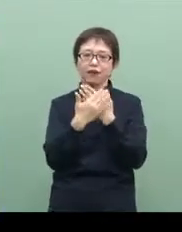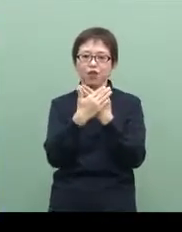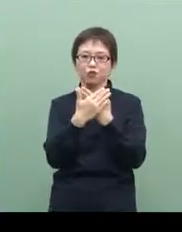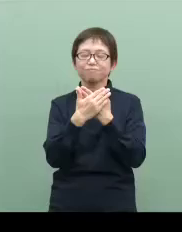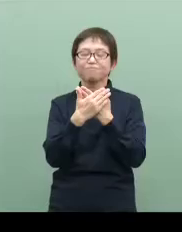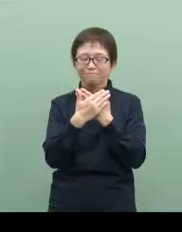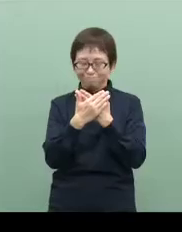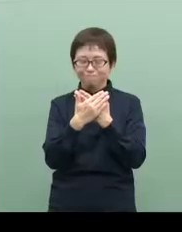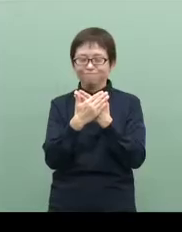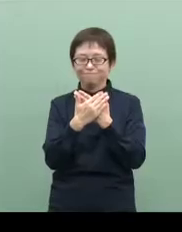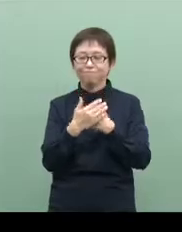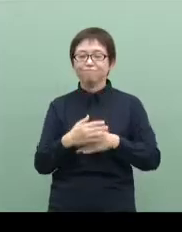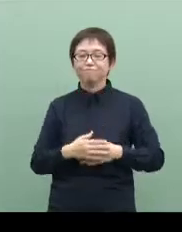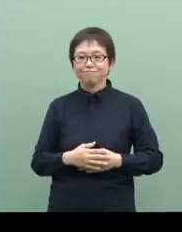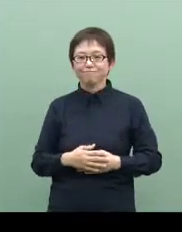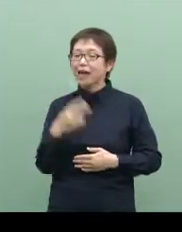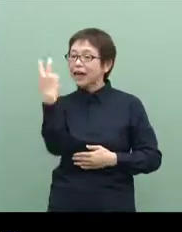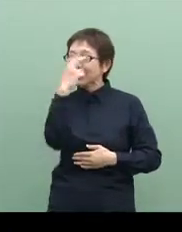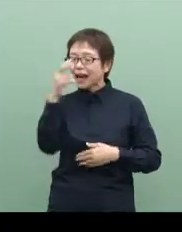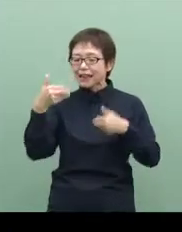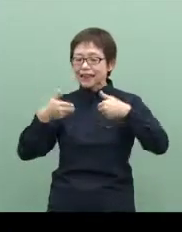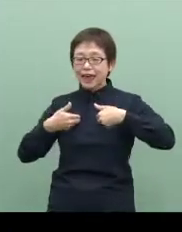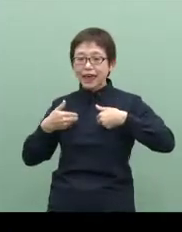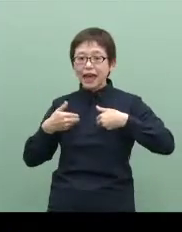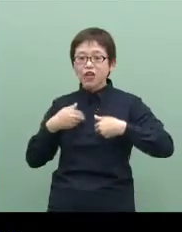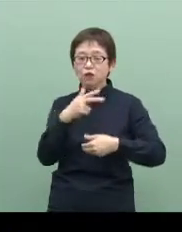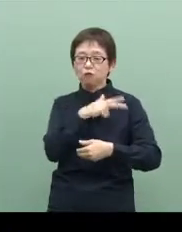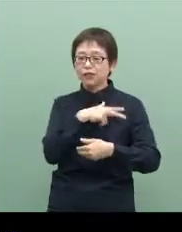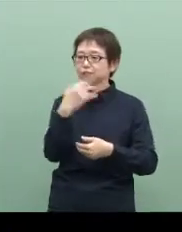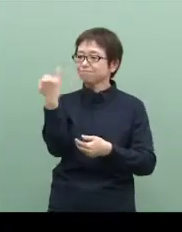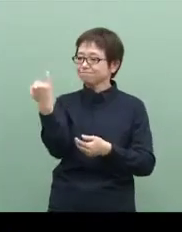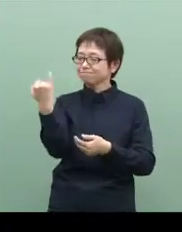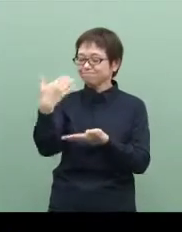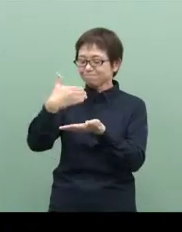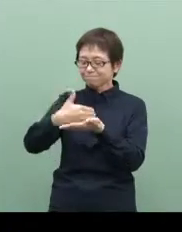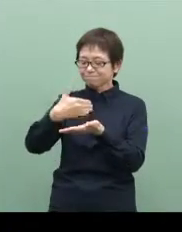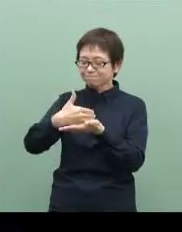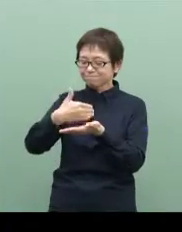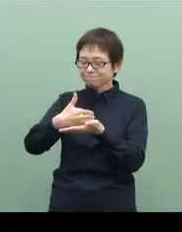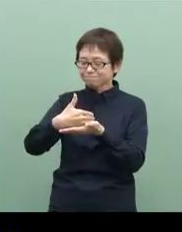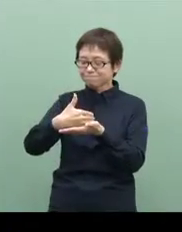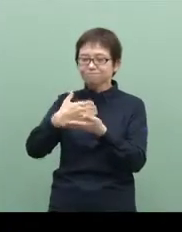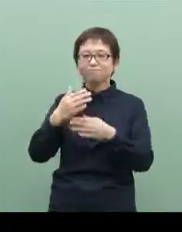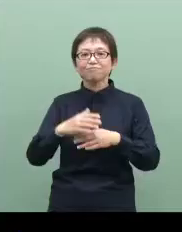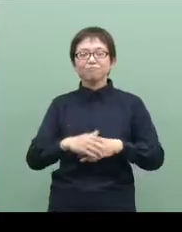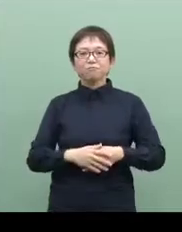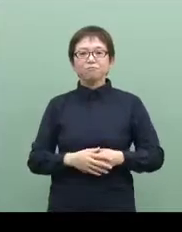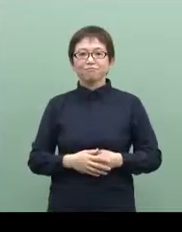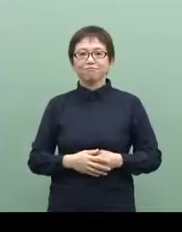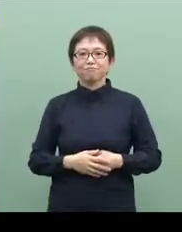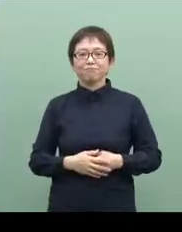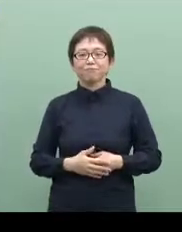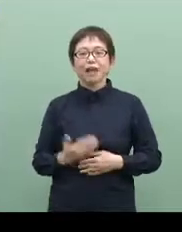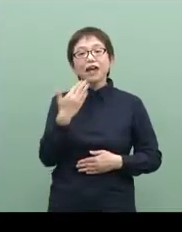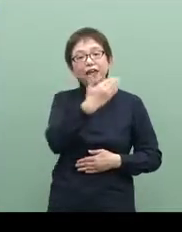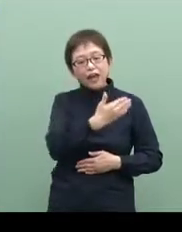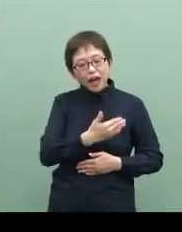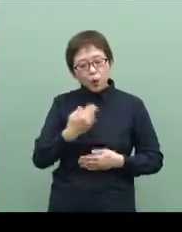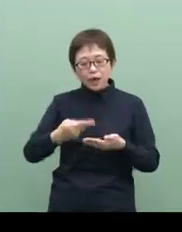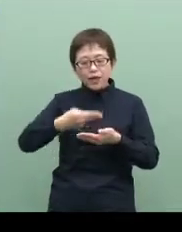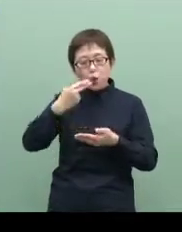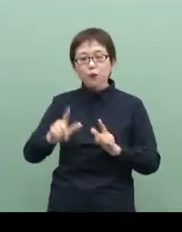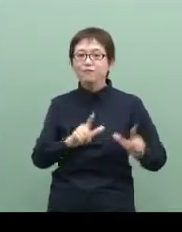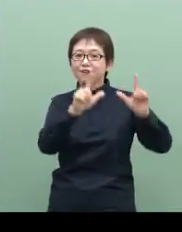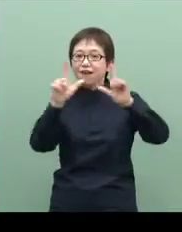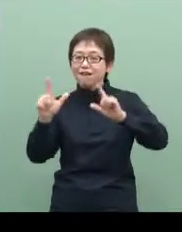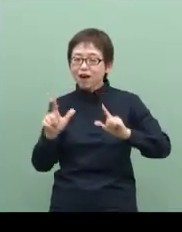そこで私は食生活の改善について管理栄養士の方にお話をお聞きしました。 健康的な食